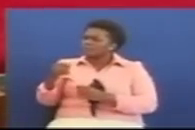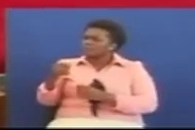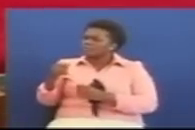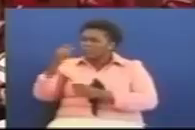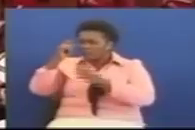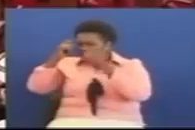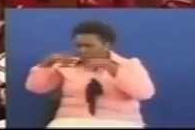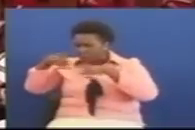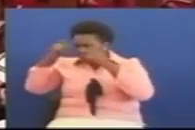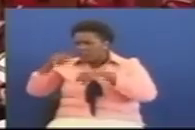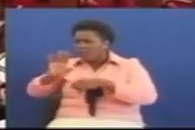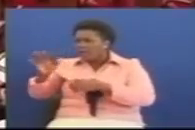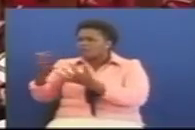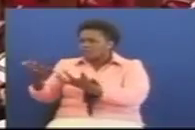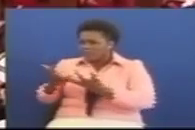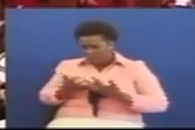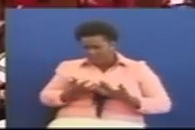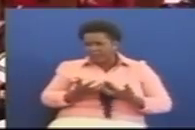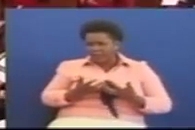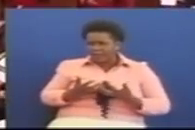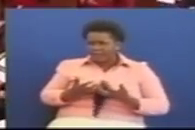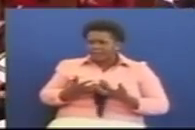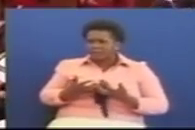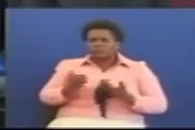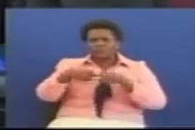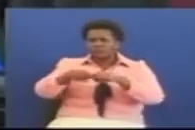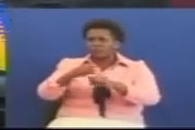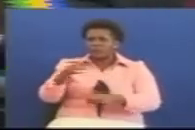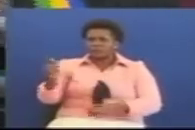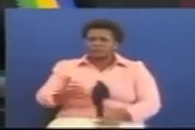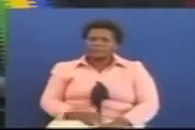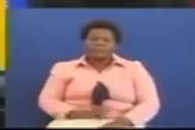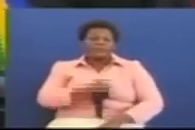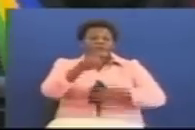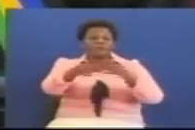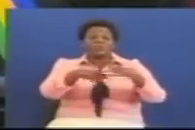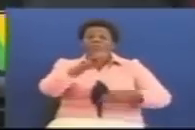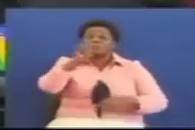Mheshimiwa Mwenyekiti. Asante, tunaendelea. Swali linalofuata